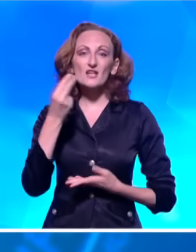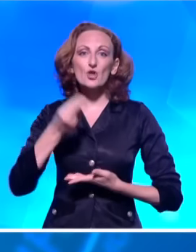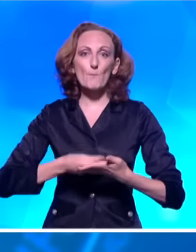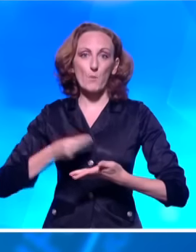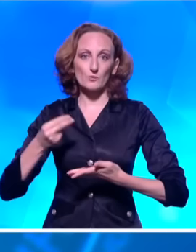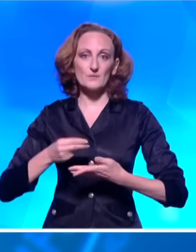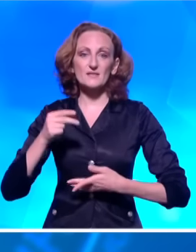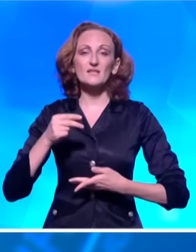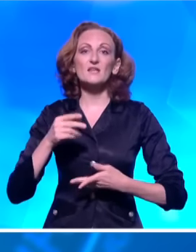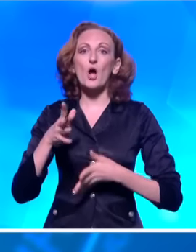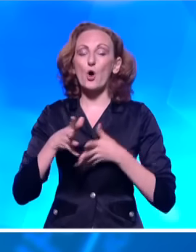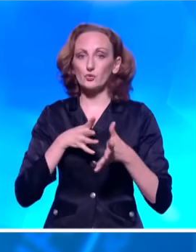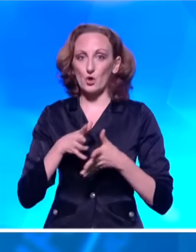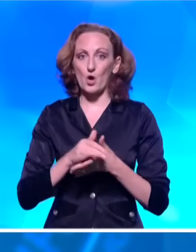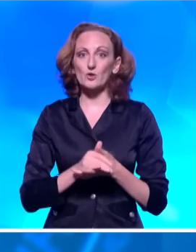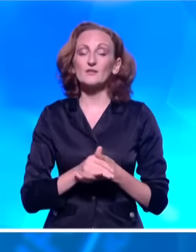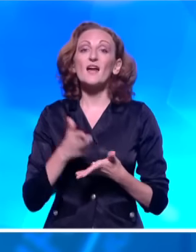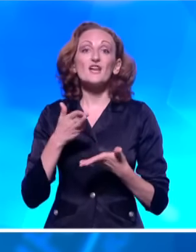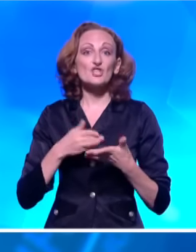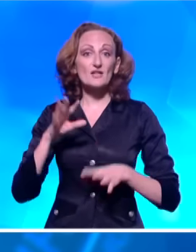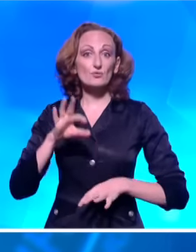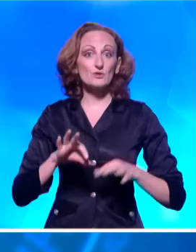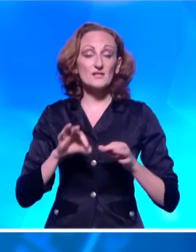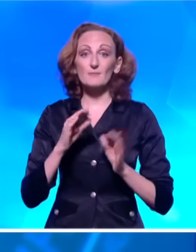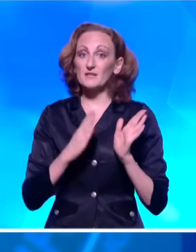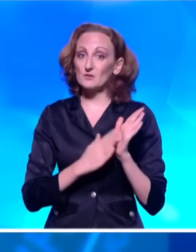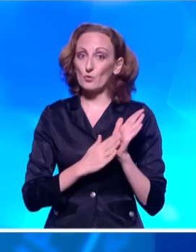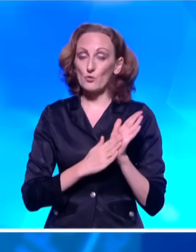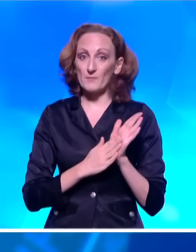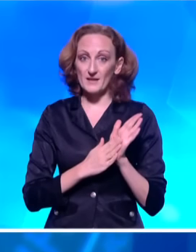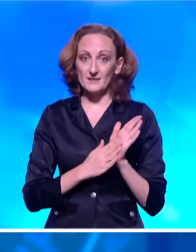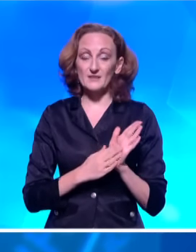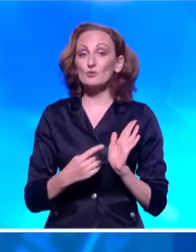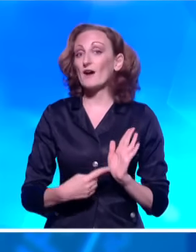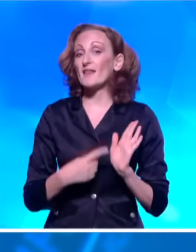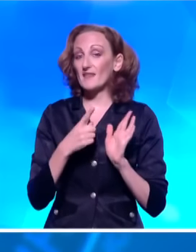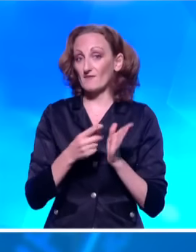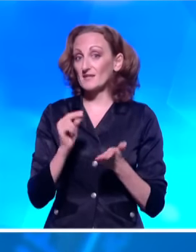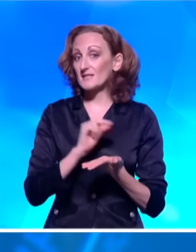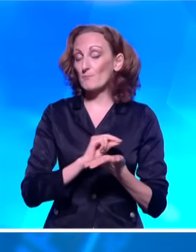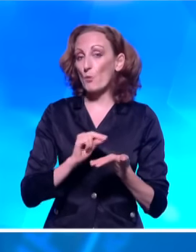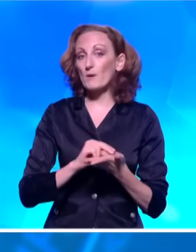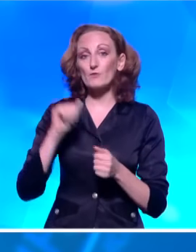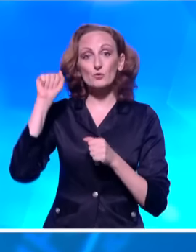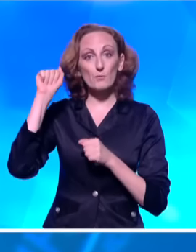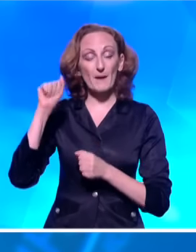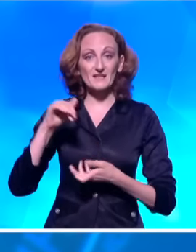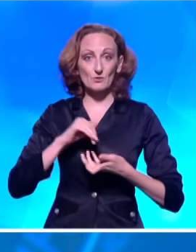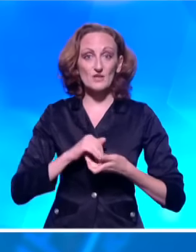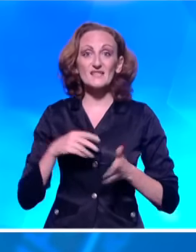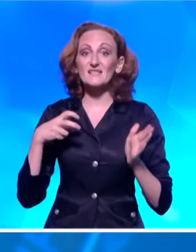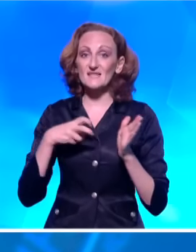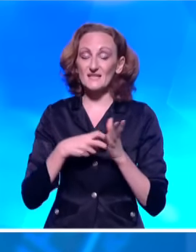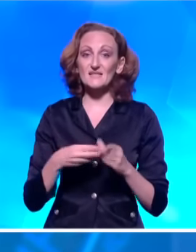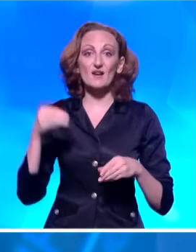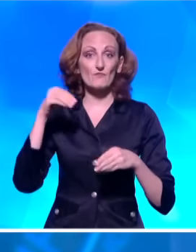от избиратели. Части от изборните книжа са образците, които трябва да попълват партиите и коалициите, за да бъдат регистрирани за участие